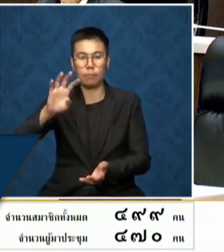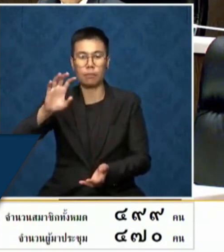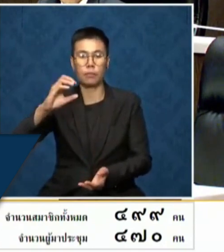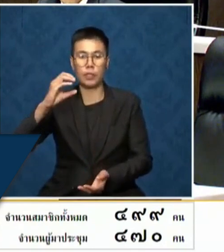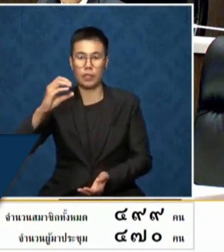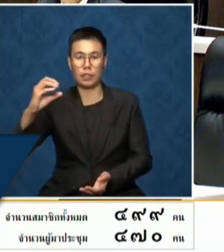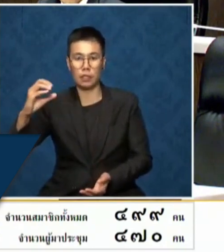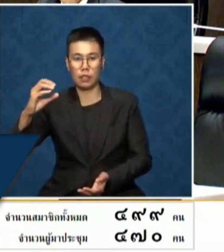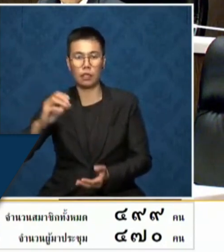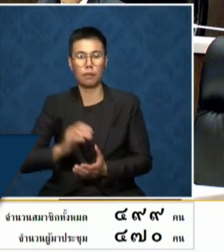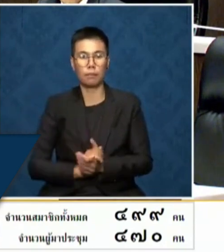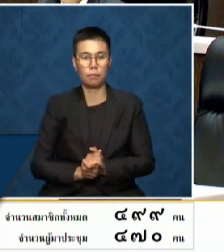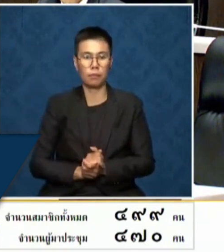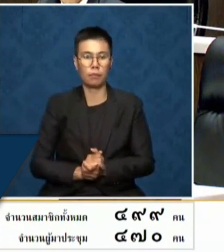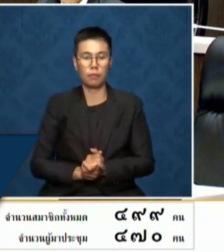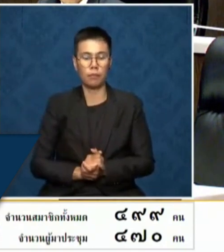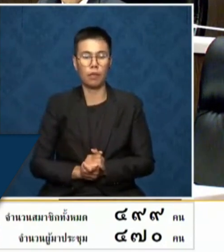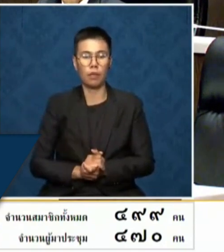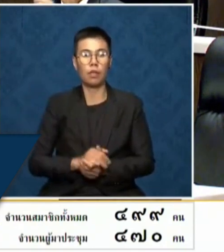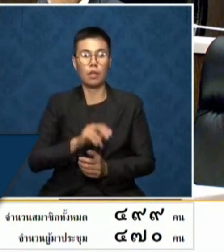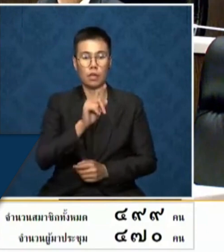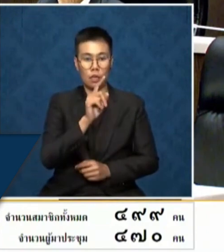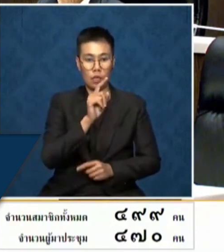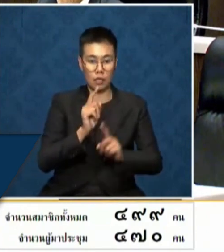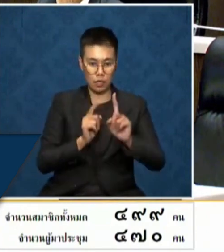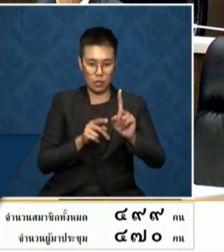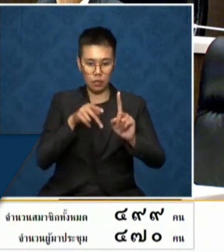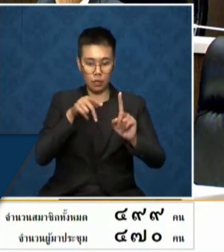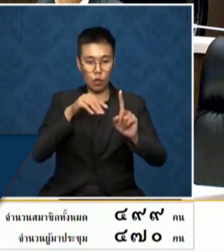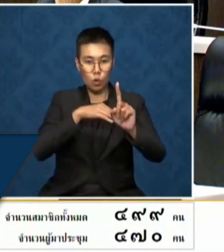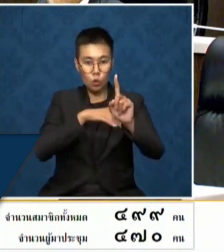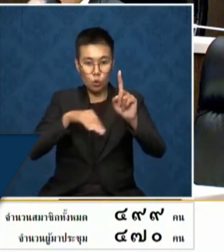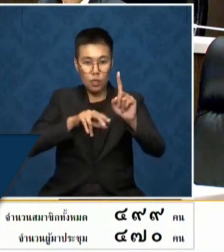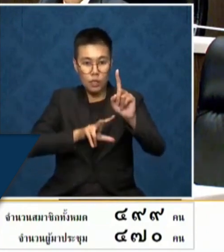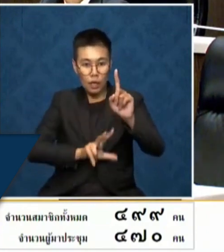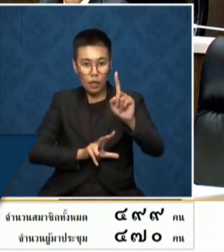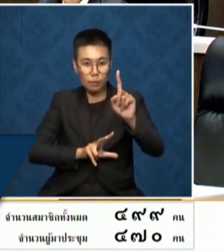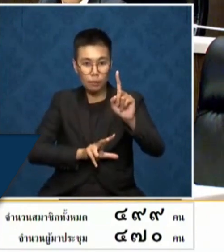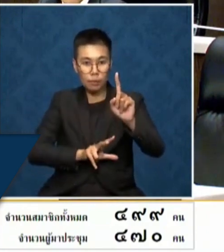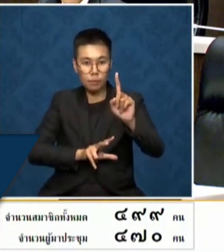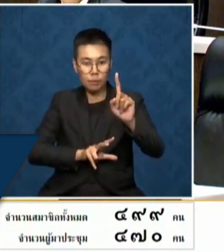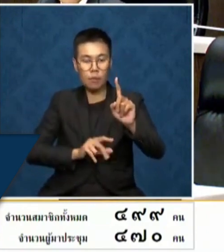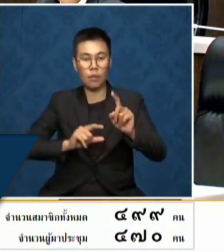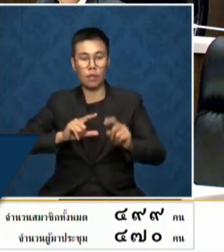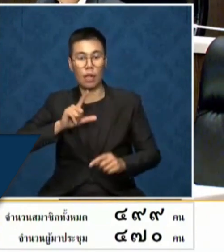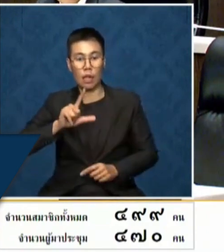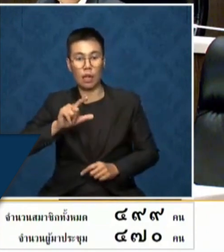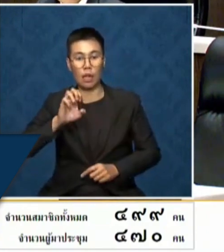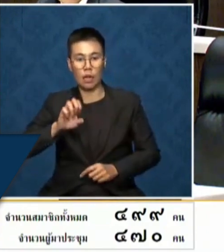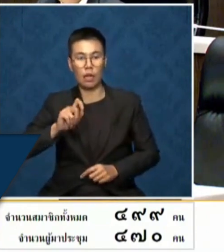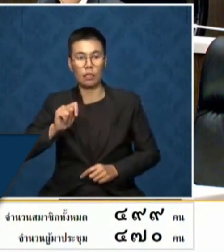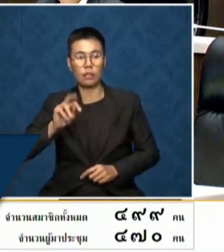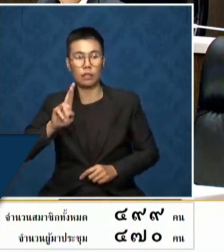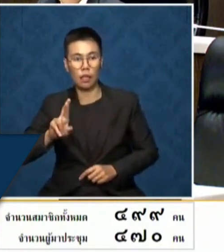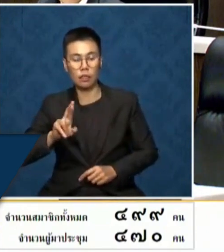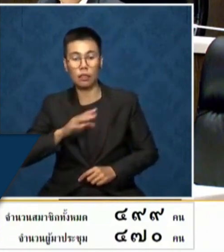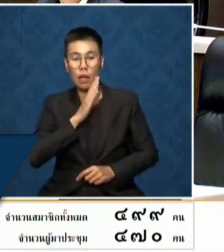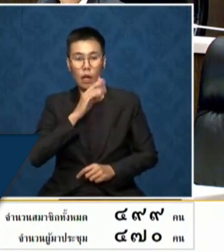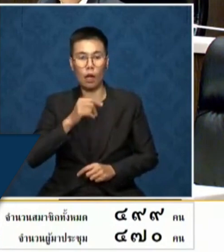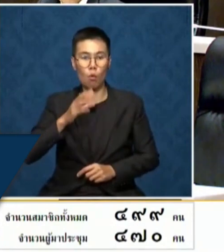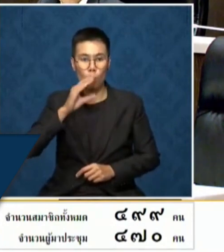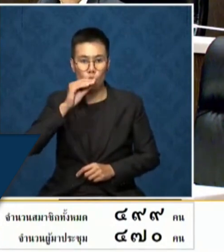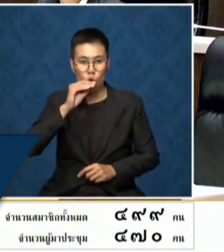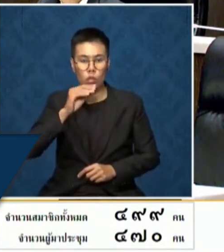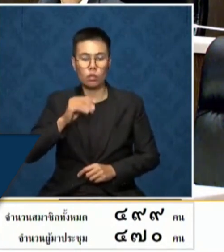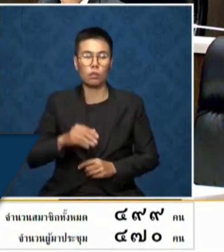1/3ของลิตรดังนั้นครับต้นทุนในขวดนี้ครับท่านประธานมันจะเท่ากับถ้าภาษาโบราณเนี่ย